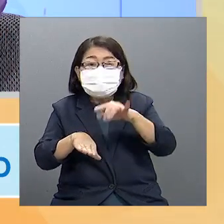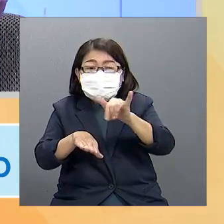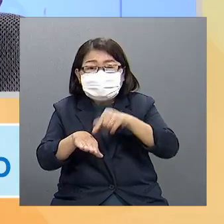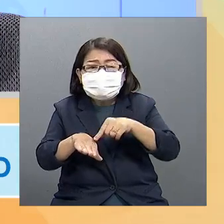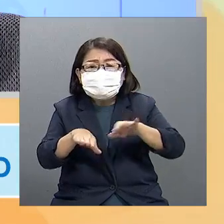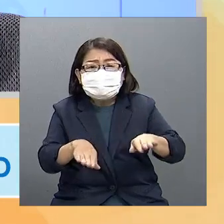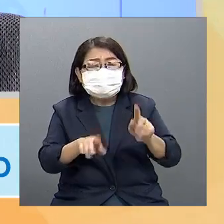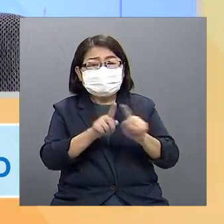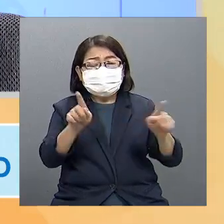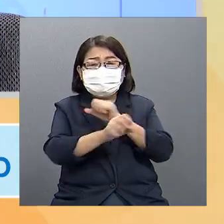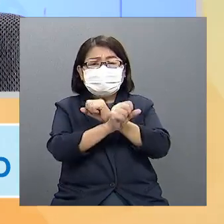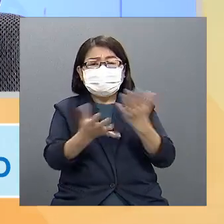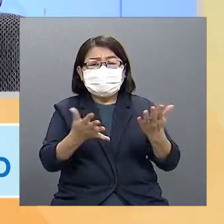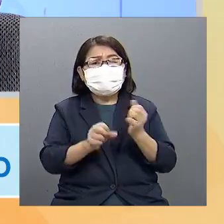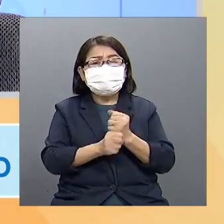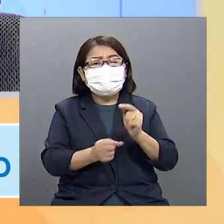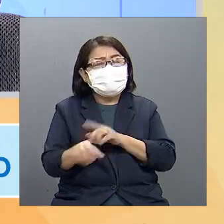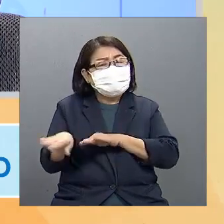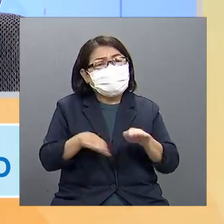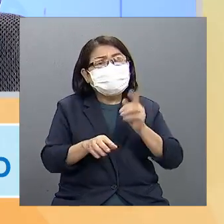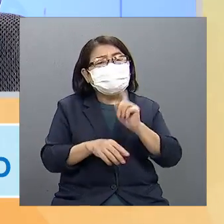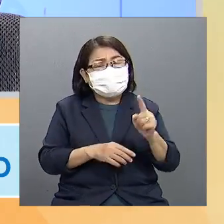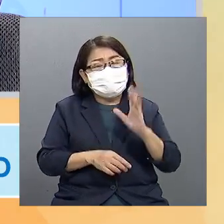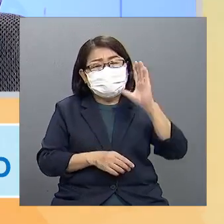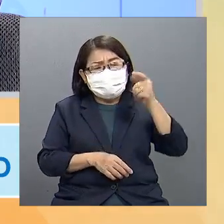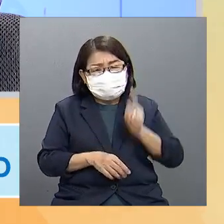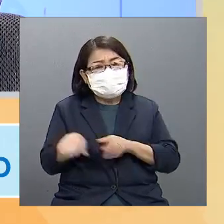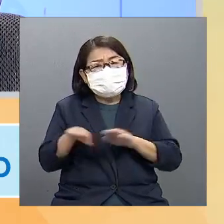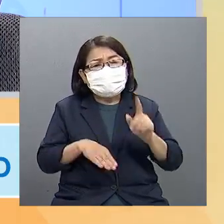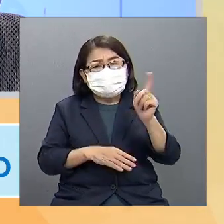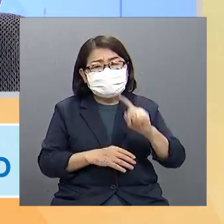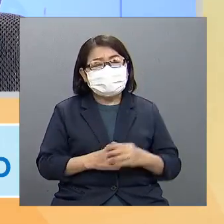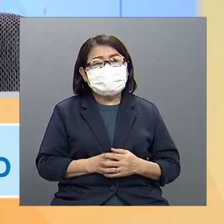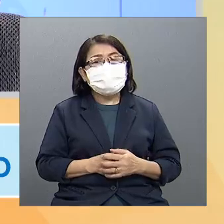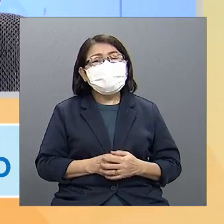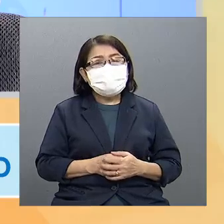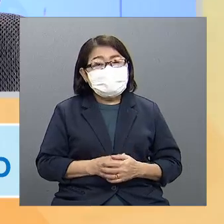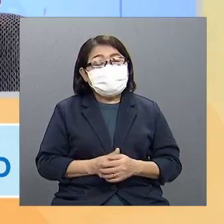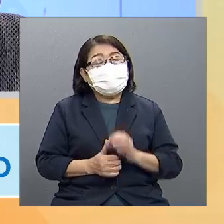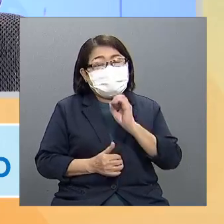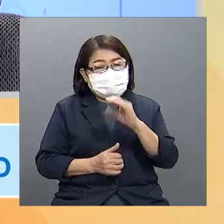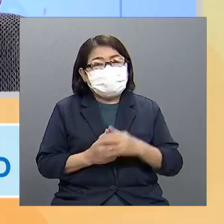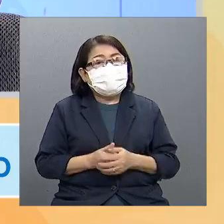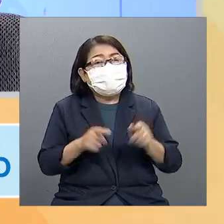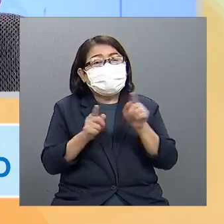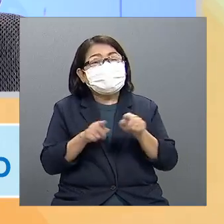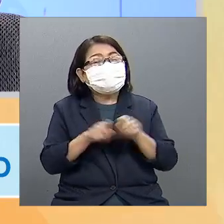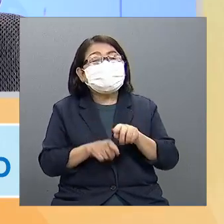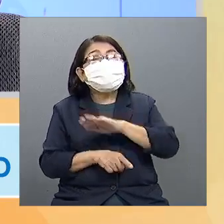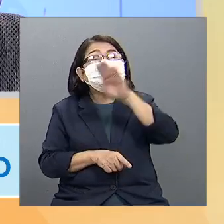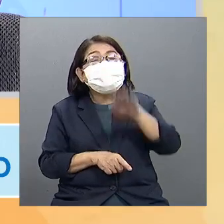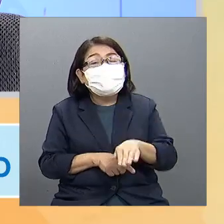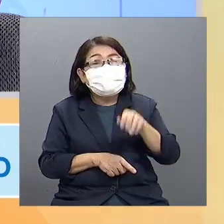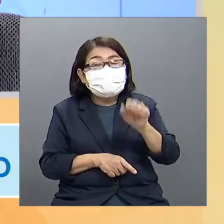พ่อคุณแม่ต้องมีเตรียมการเตรียมอะไรเป็นพิเศษด้วยไหมคะ อันนี้ก็เหมือนเรามีพี่น้องเลยค่ะ ค่ะ ทุกค